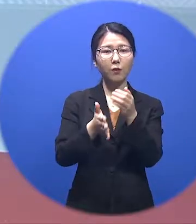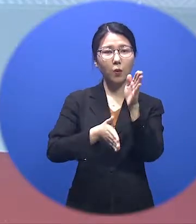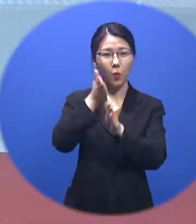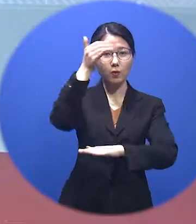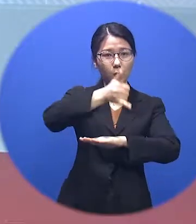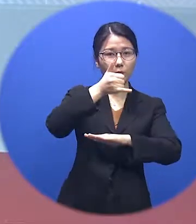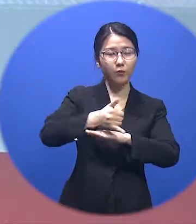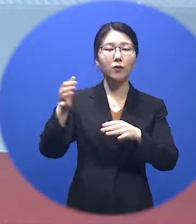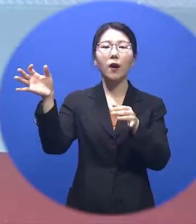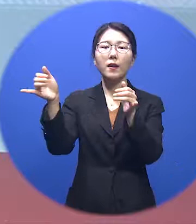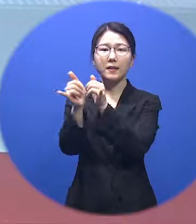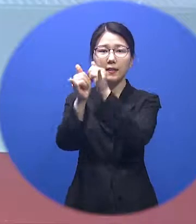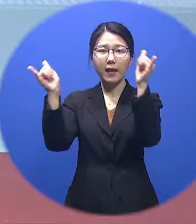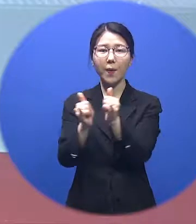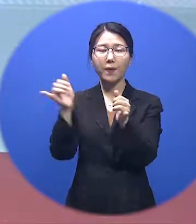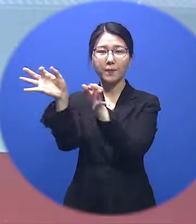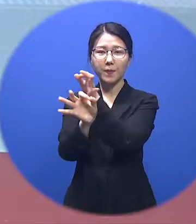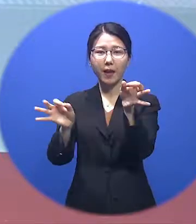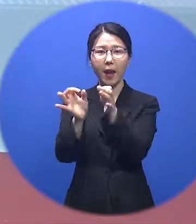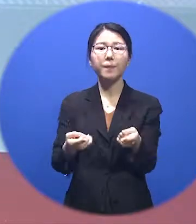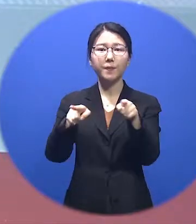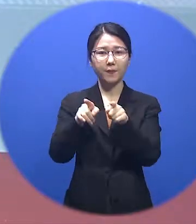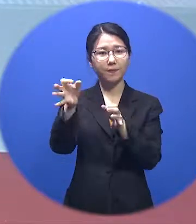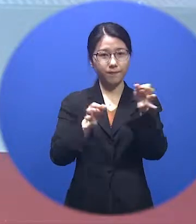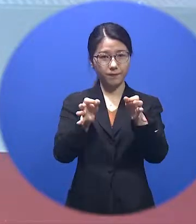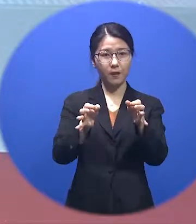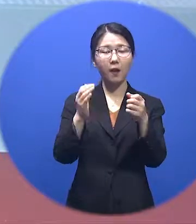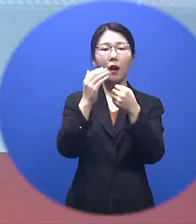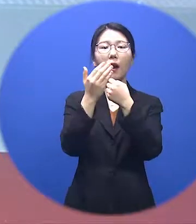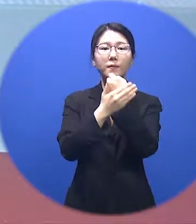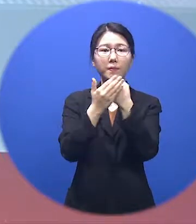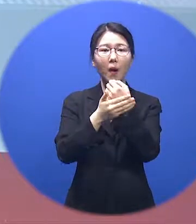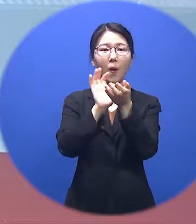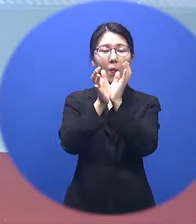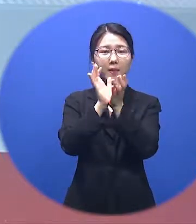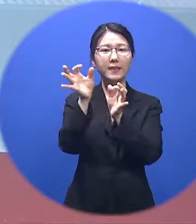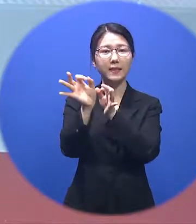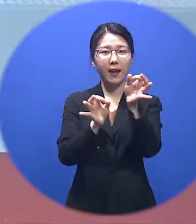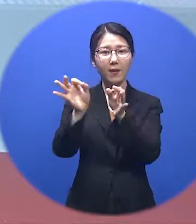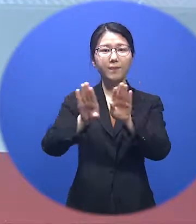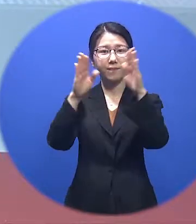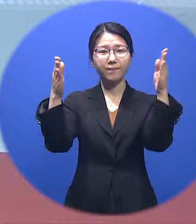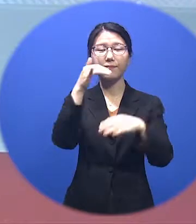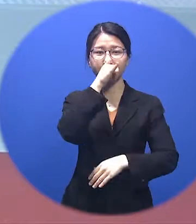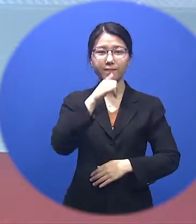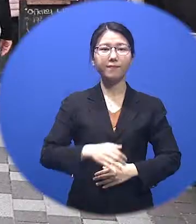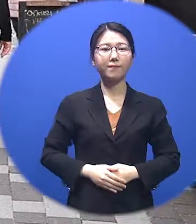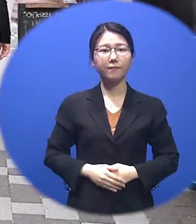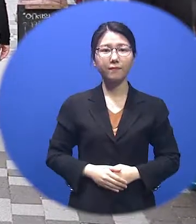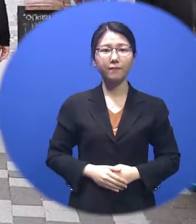은평구에 사는 도시농부와 사회적 경제가 함께하는 장터. 은평 꽃피는 장날이 개최됐습니다.